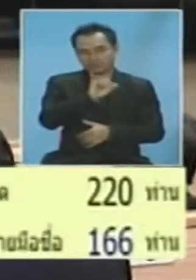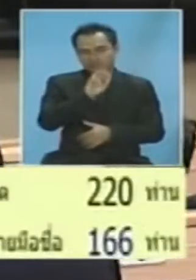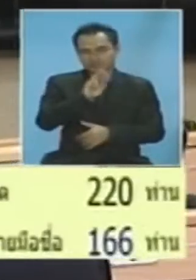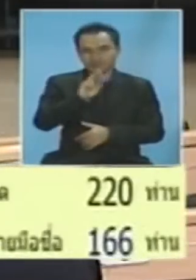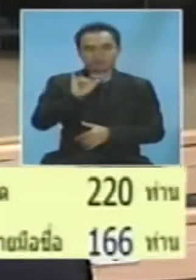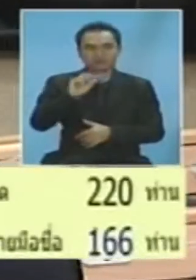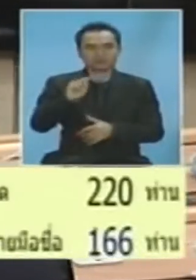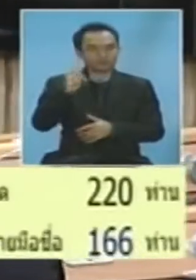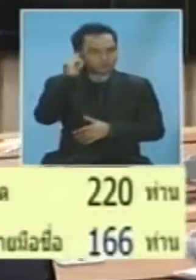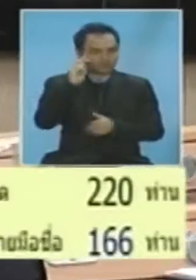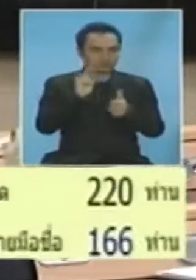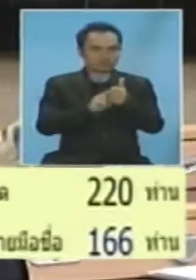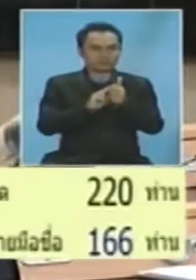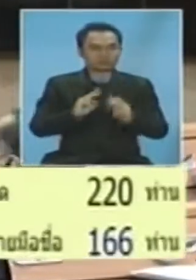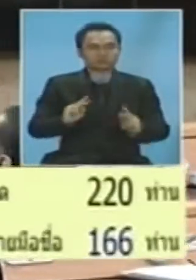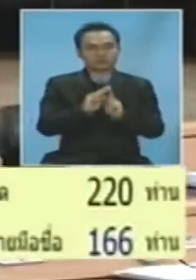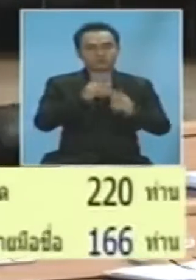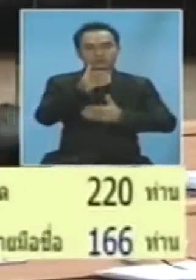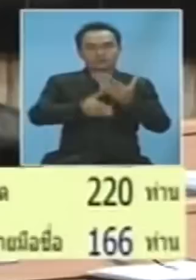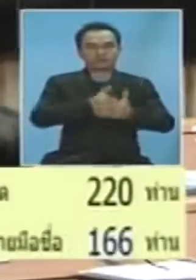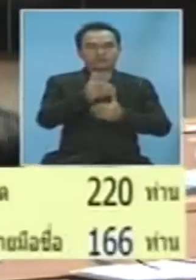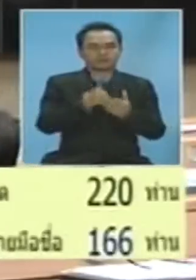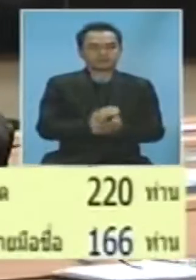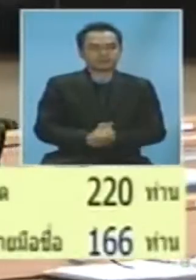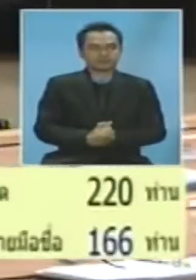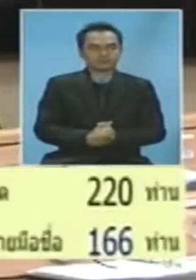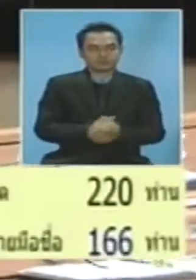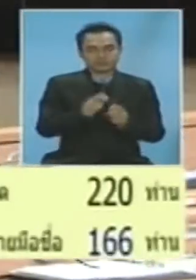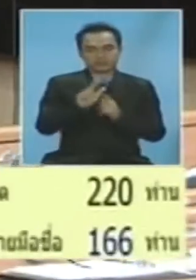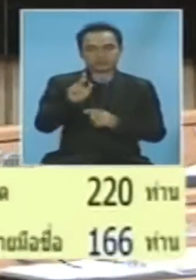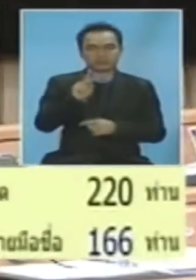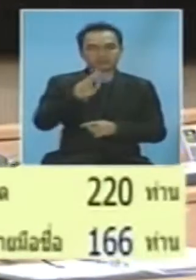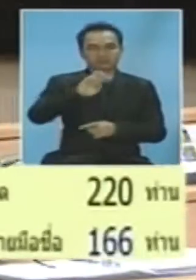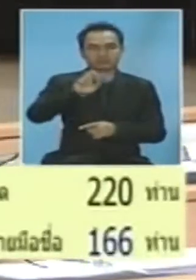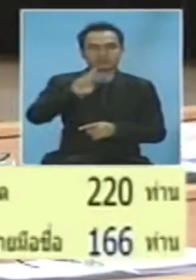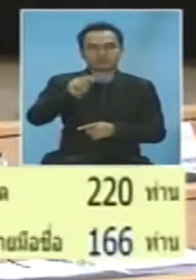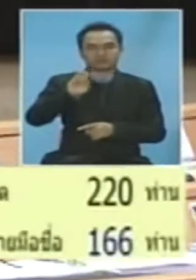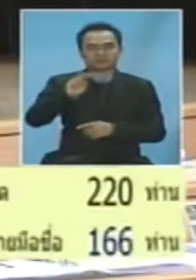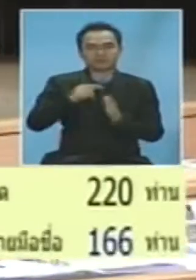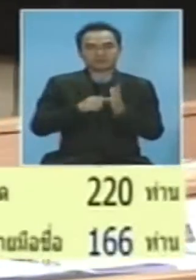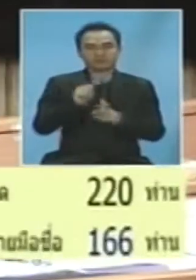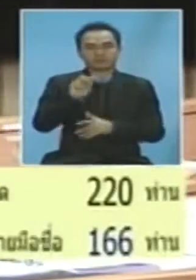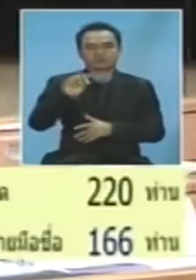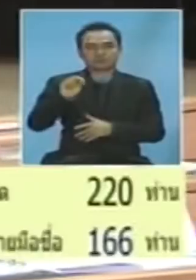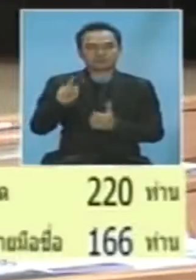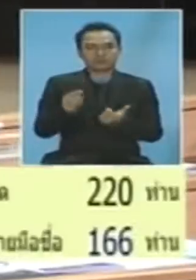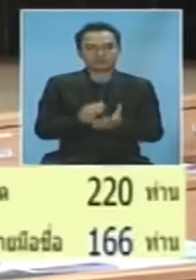มนตรีช่วยว่าการกระทรวงพาณิชย์ 3นายกิตติรัตน์ณระนองอดีต